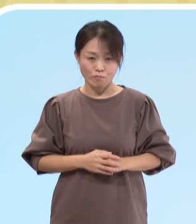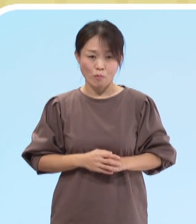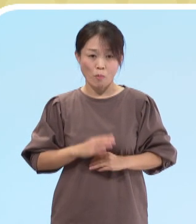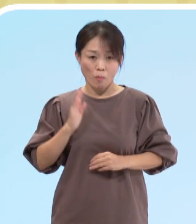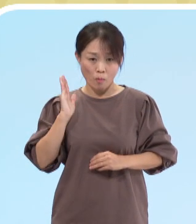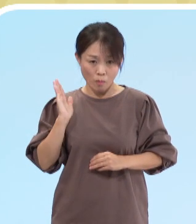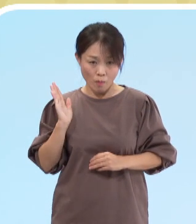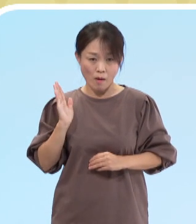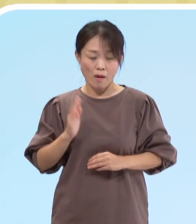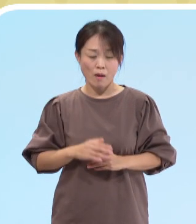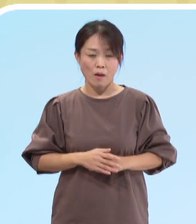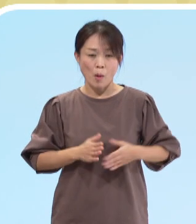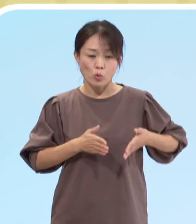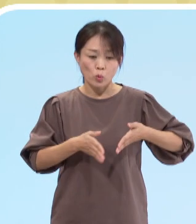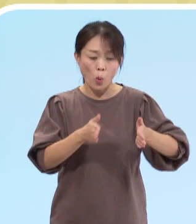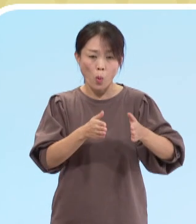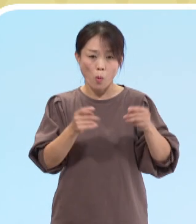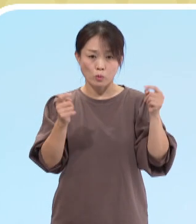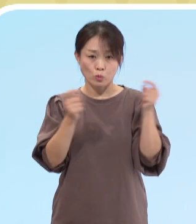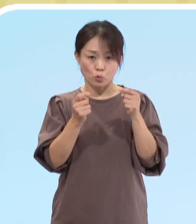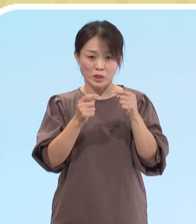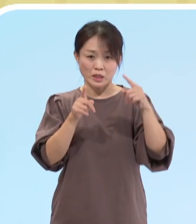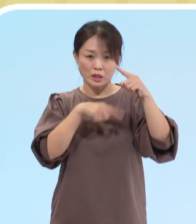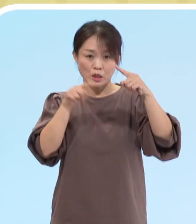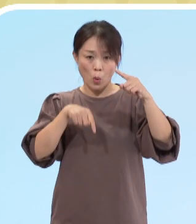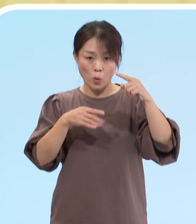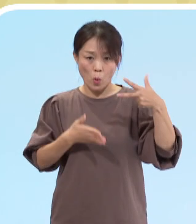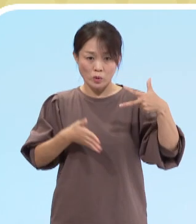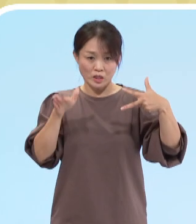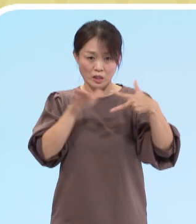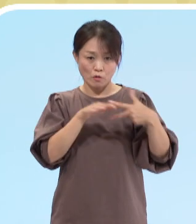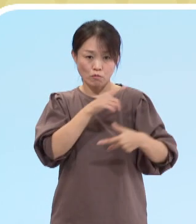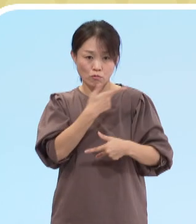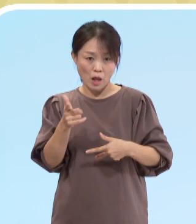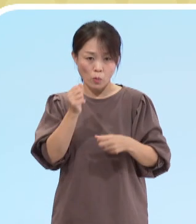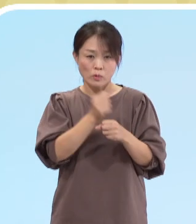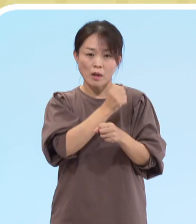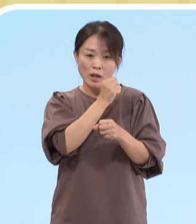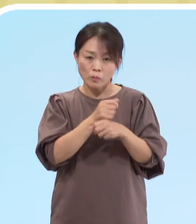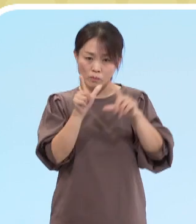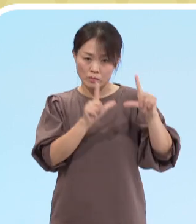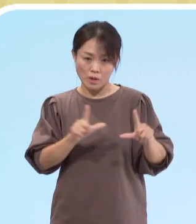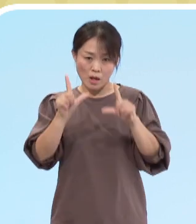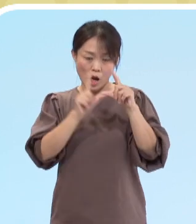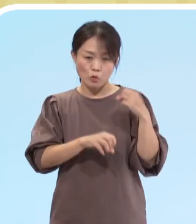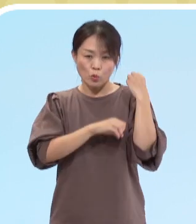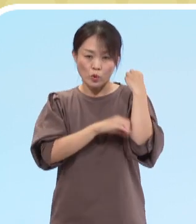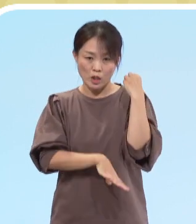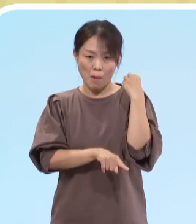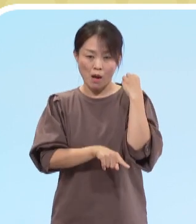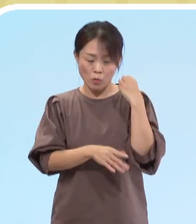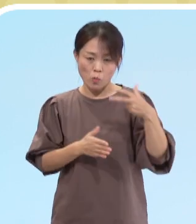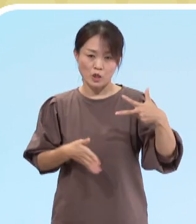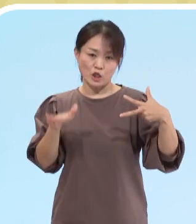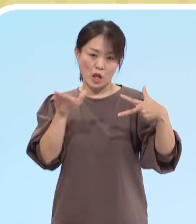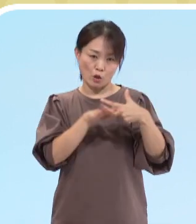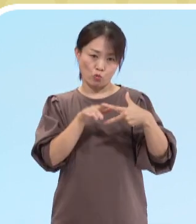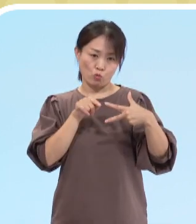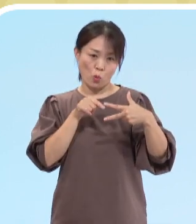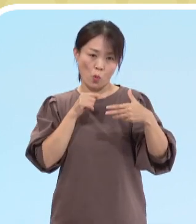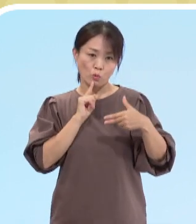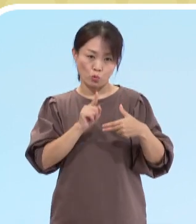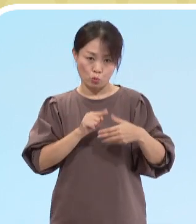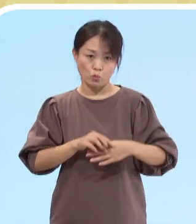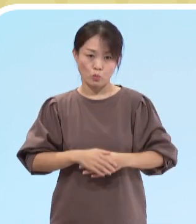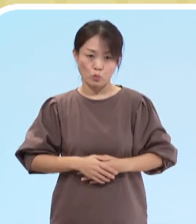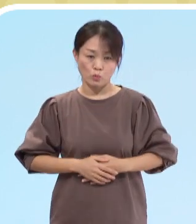ストラクチャーの略語なんですが、道路とか通信とか公共施設など産業や生活の基盤となる施設のことを